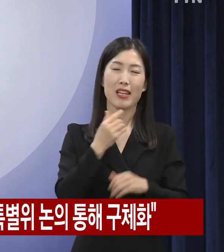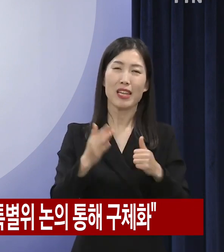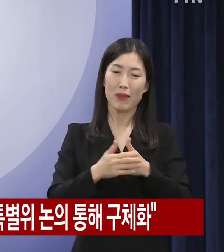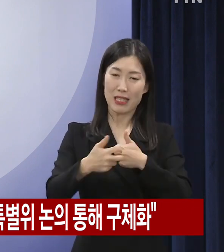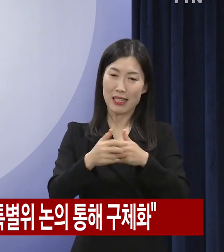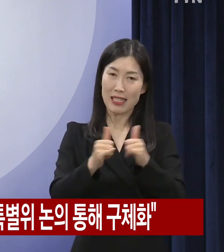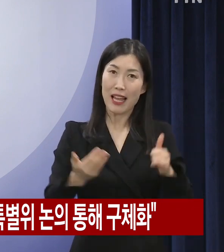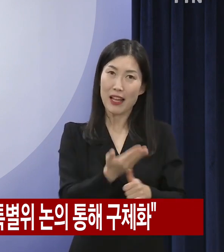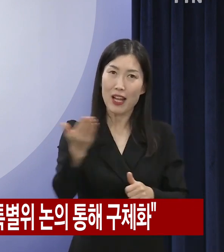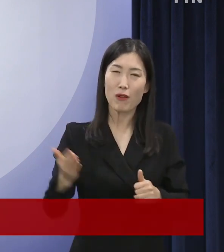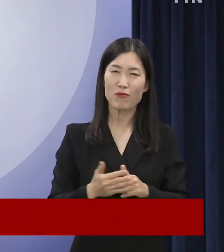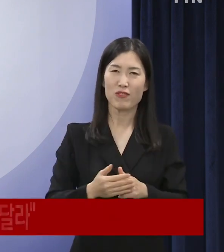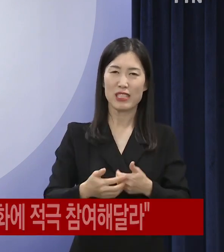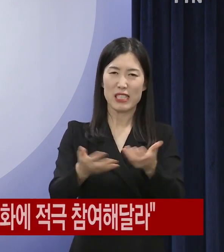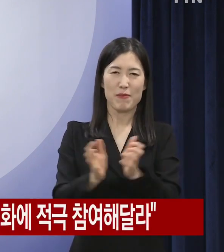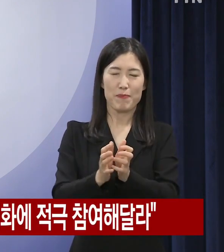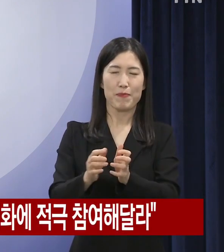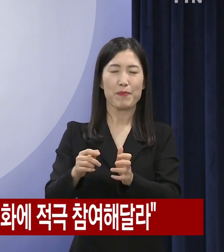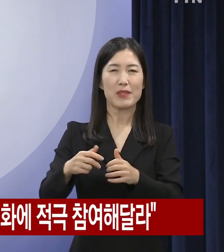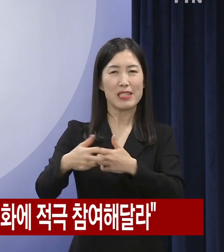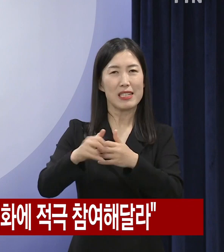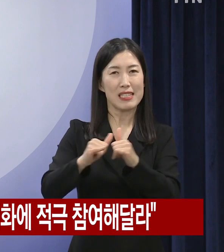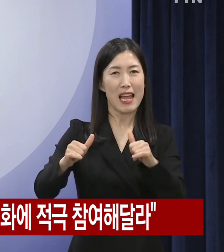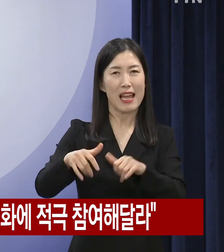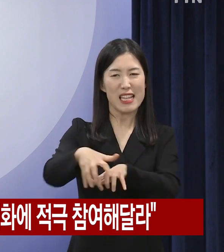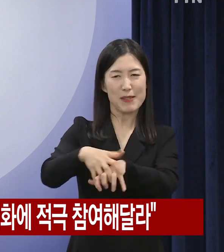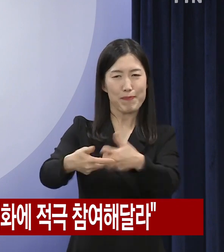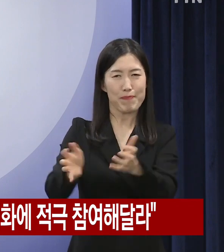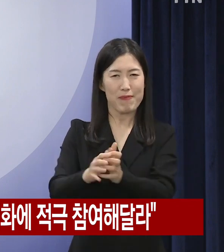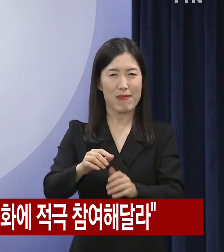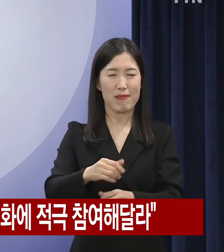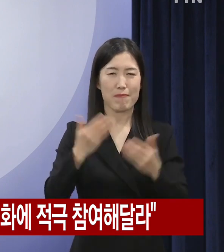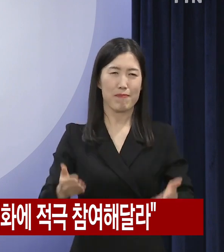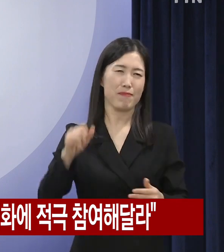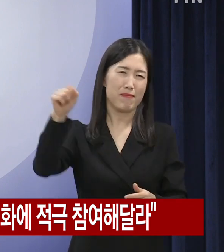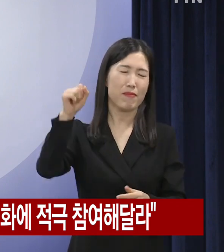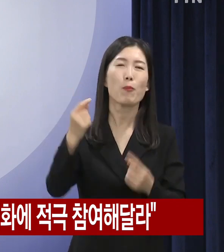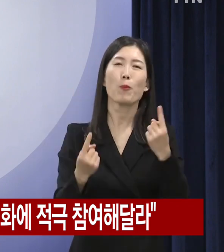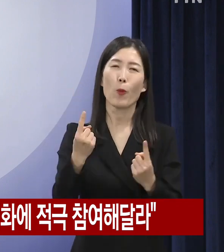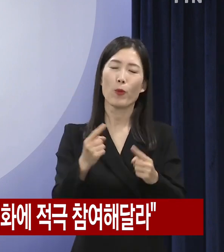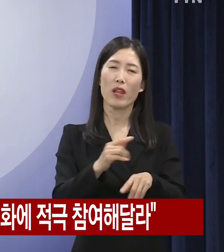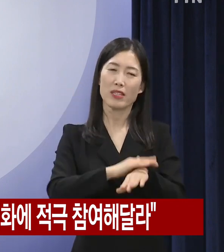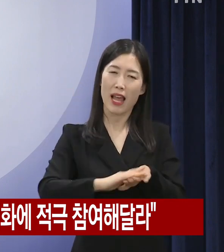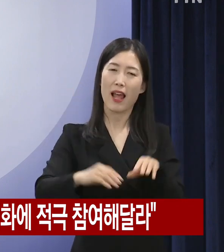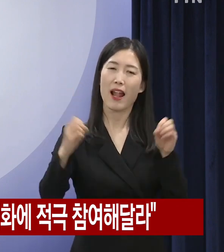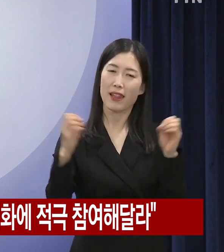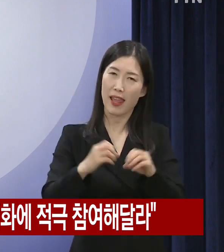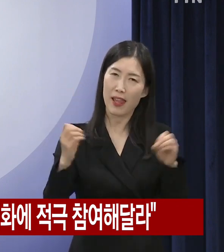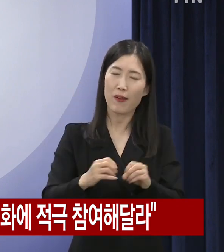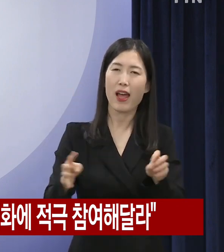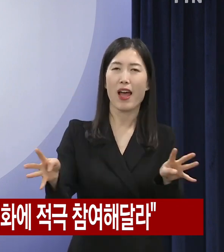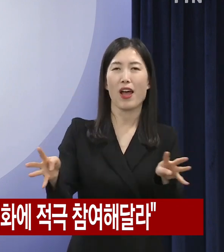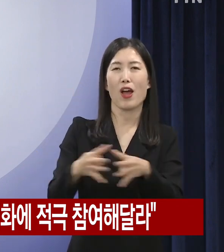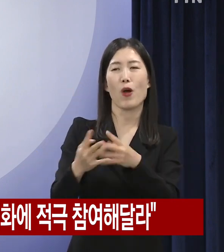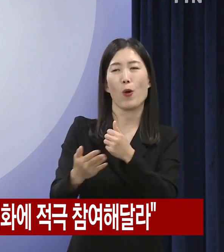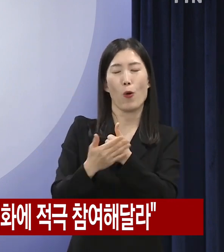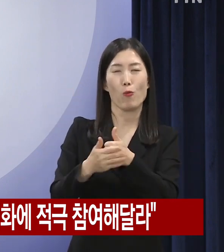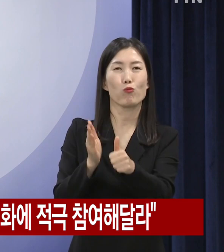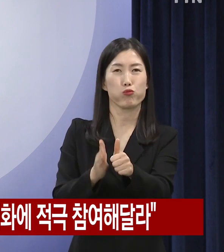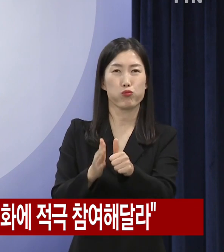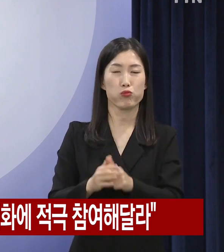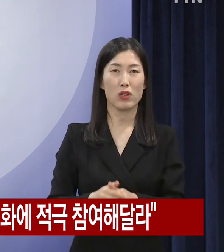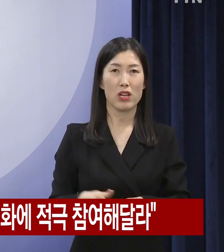아닌 정부와의 대화에 적극적으로 참여해 주시기 바랍니다. 일부 집단